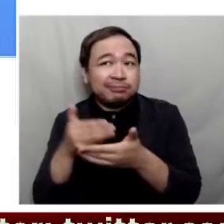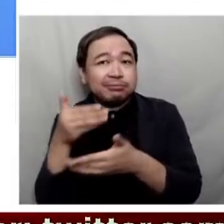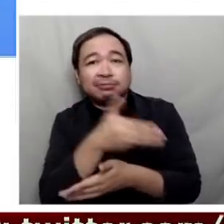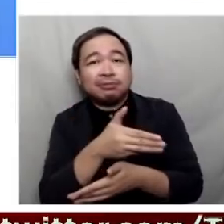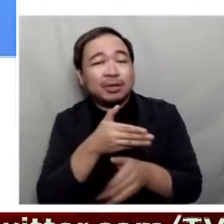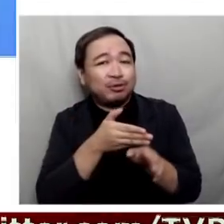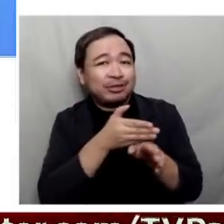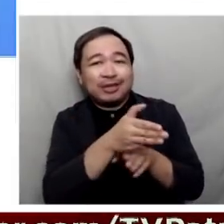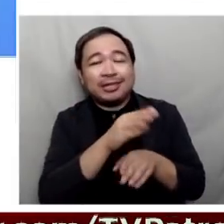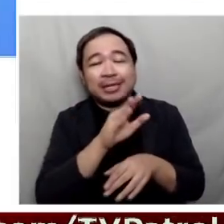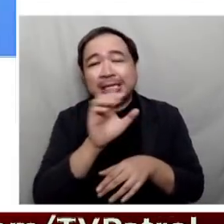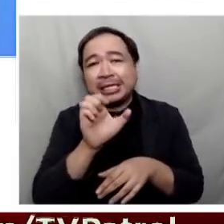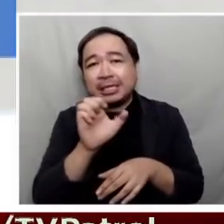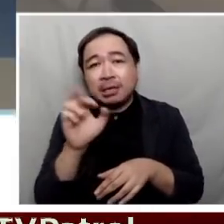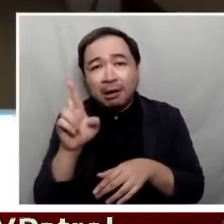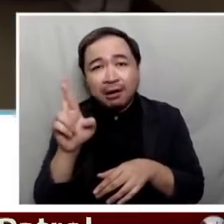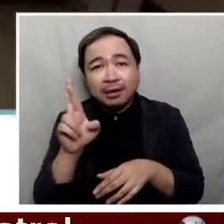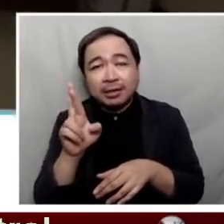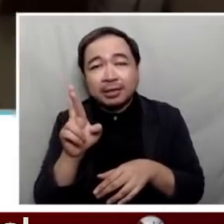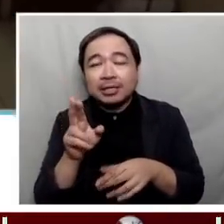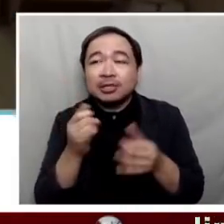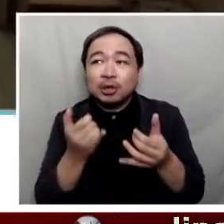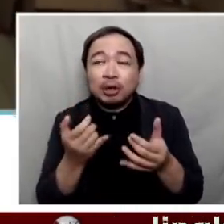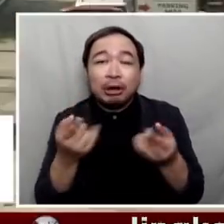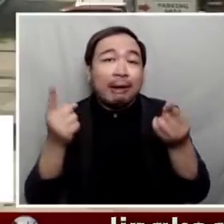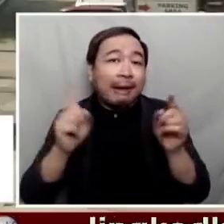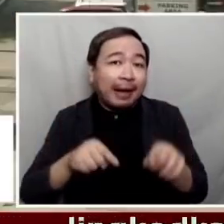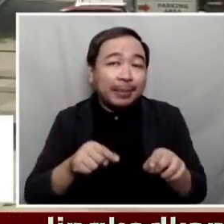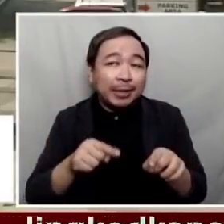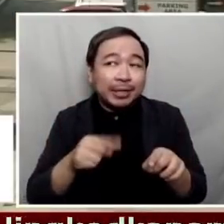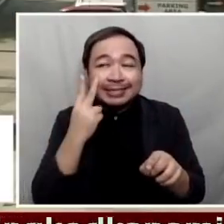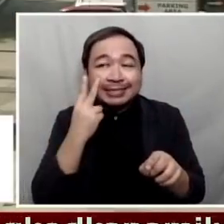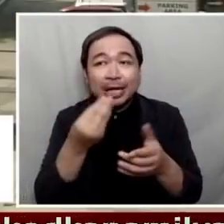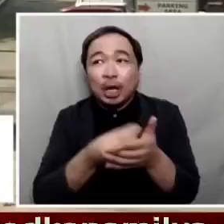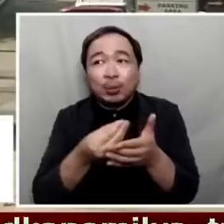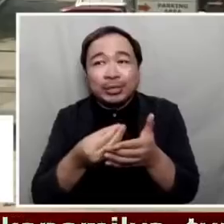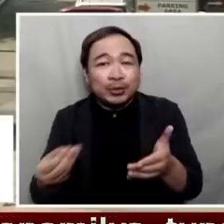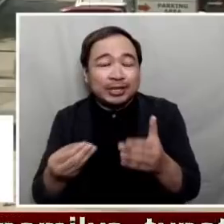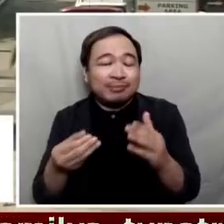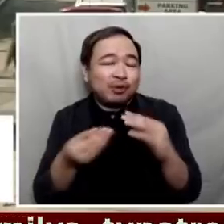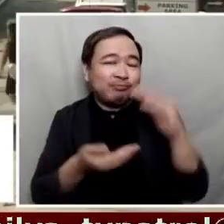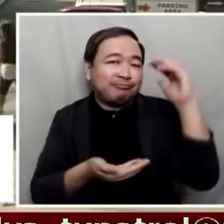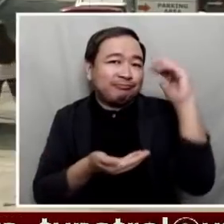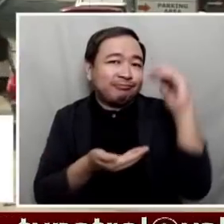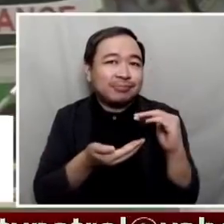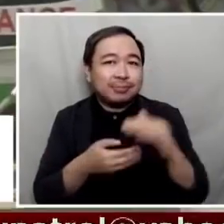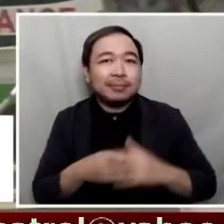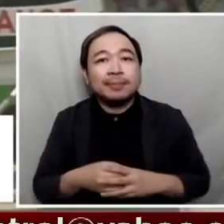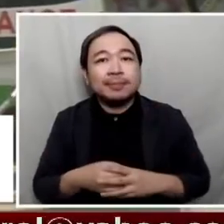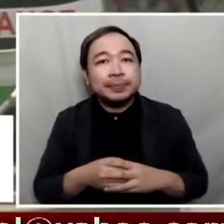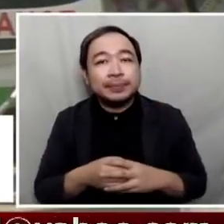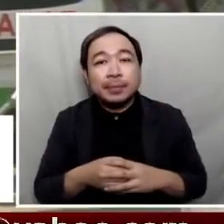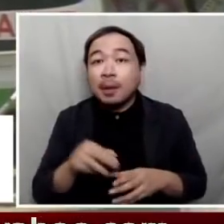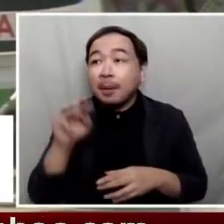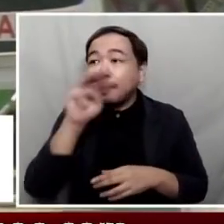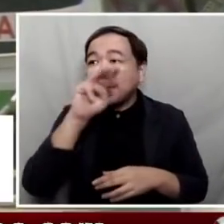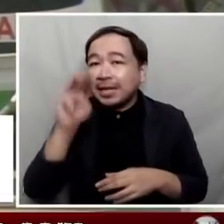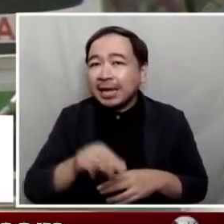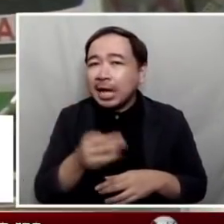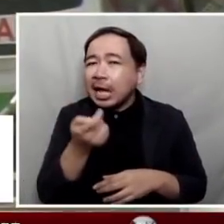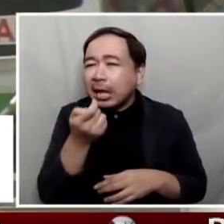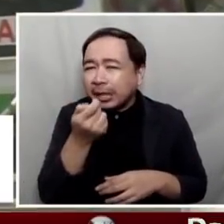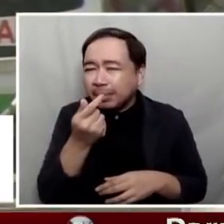room. At doon po nahati pa po tuloy yung aming resources. Sa Maynila naman, bahagyang buwaba ang occupancy sa